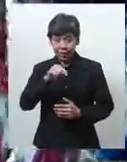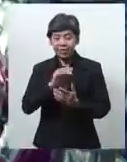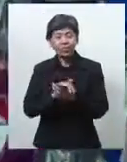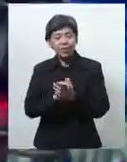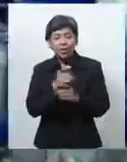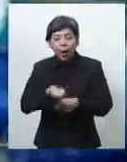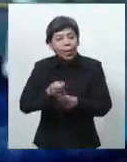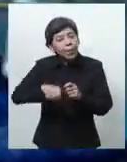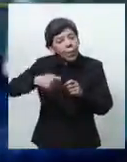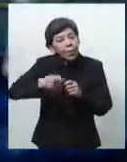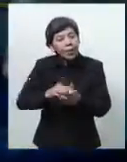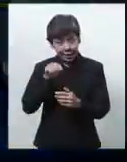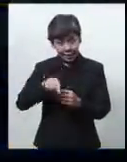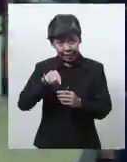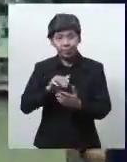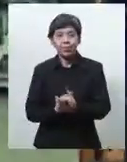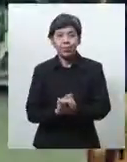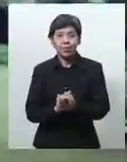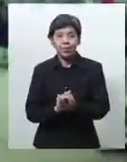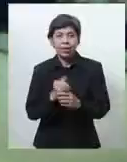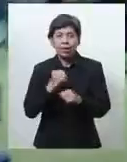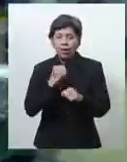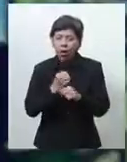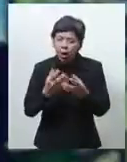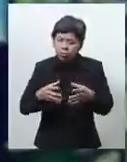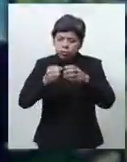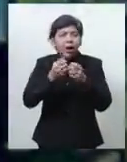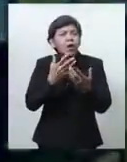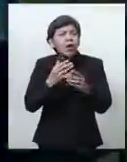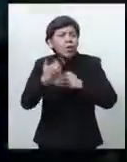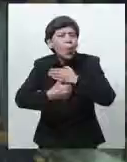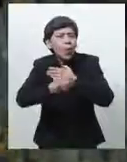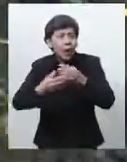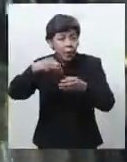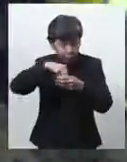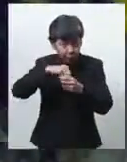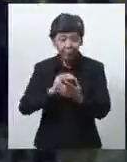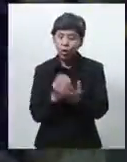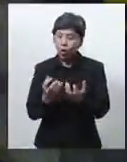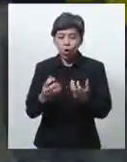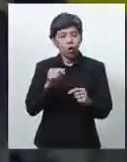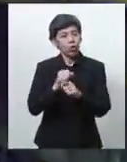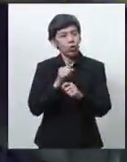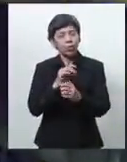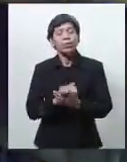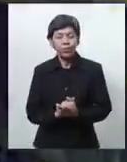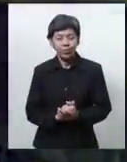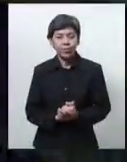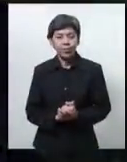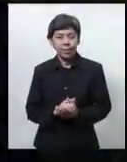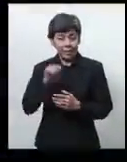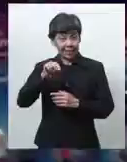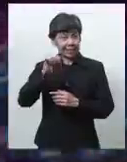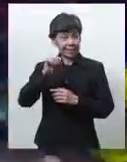พอโซลิ่งโซนเบสครับโซนนี้จะเป็นโซนตะกร้อที่ใส่ขนมปังโซนนี้เป็นโซนเหยื่อปลอมครับของพวกกบ